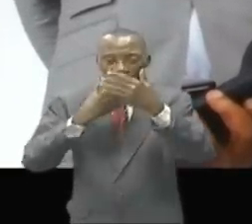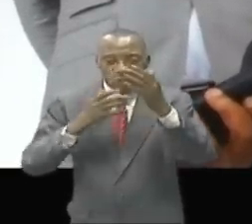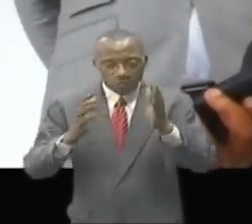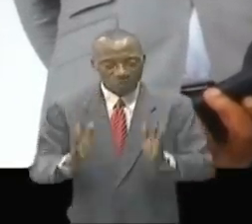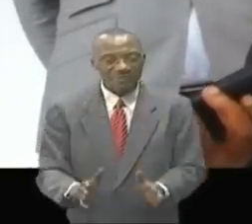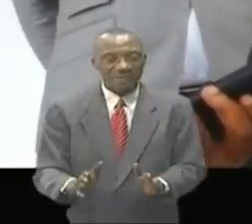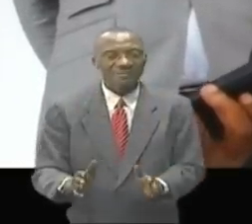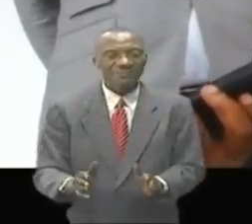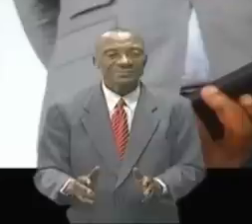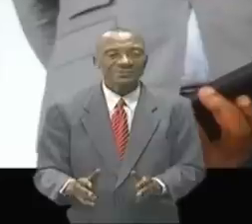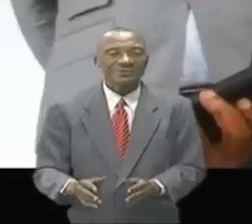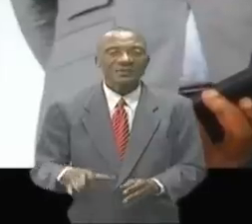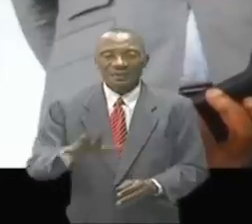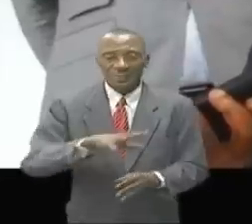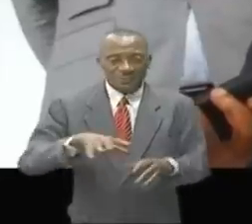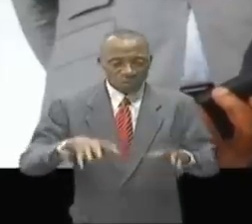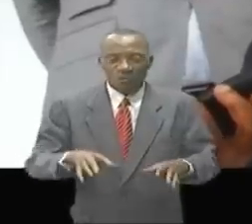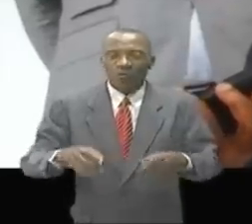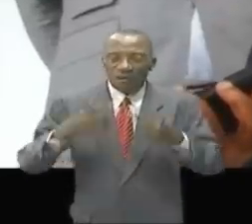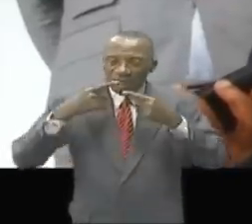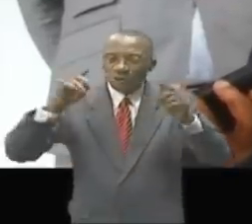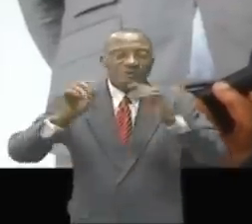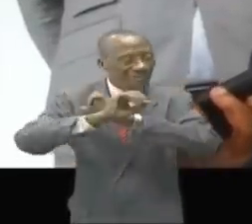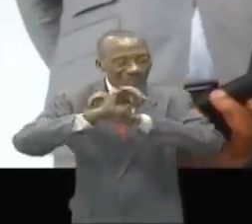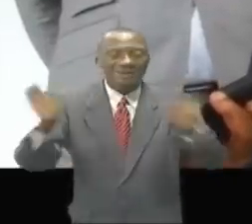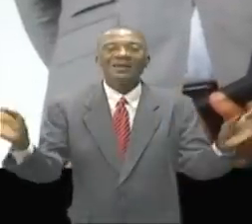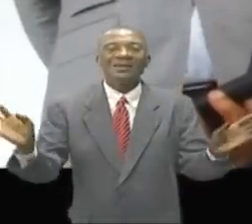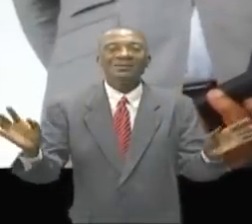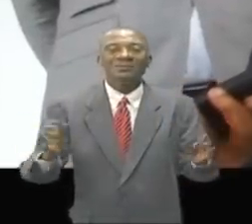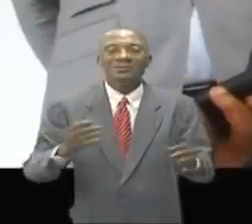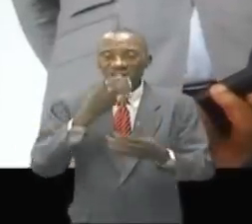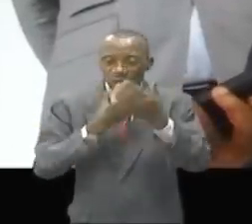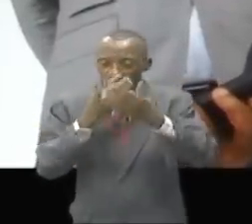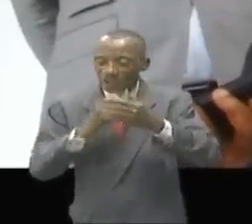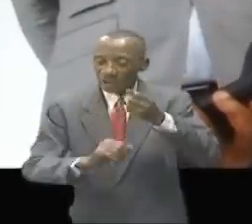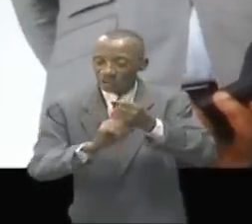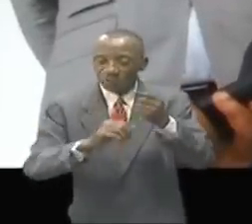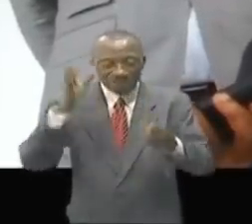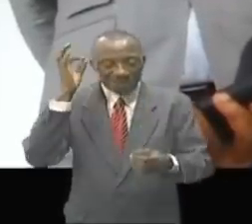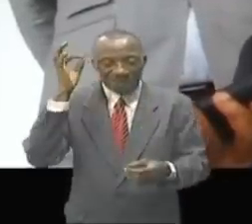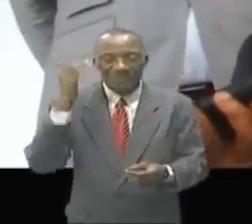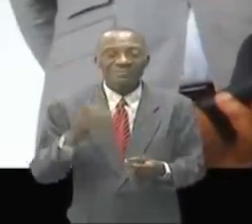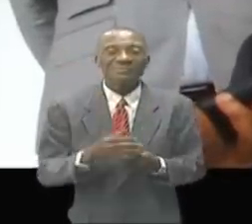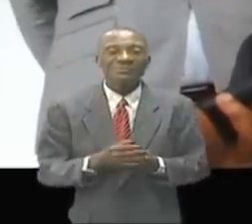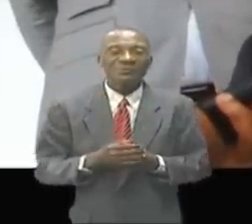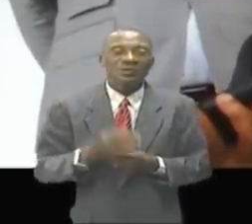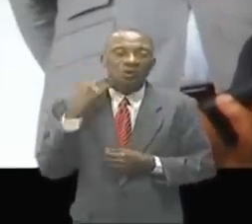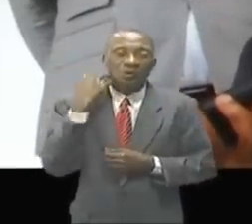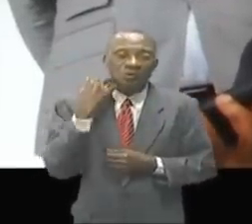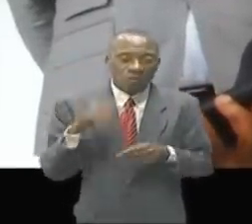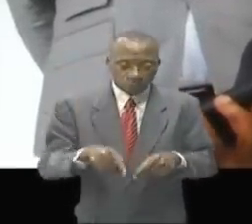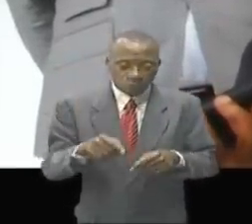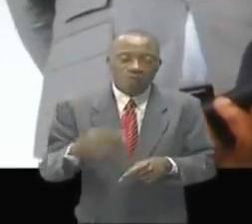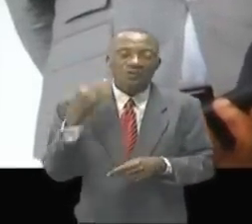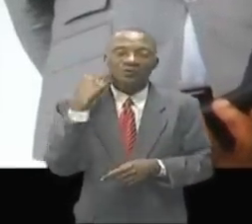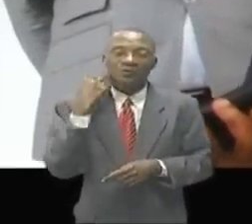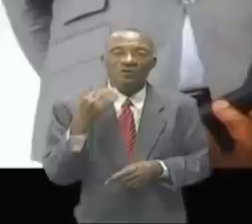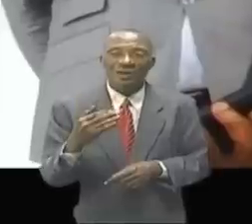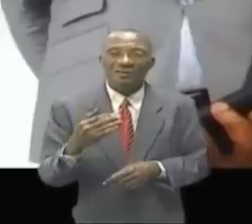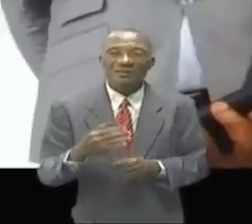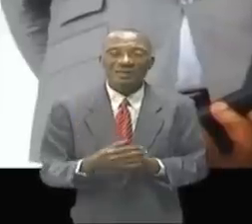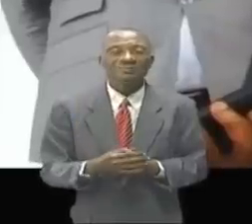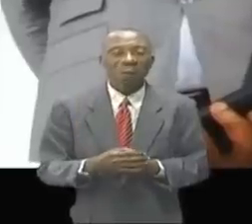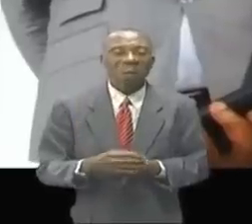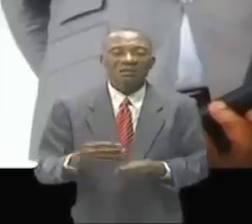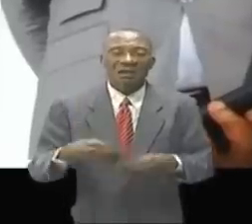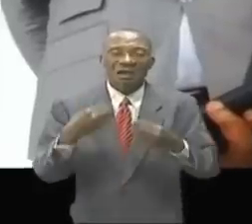démocratique du Congo l'a déclaré très clairement. Et l'Ouganda, aujourd'hui, n'a pas donné sa